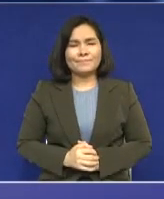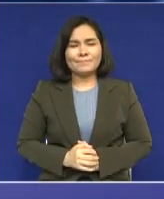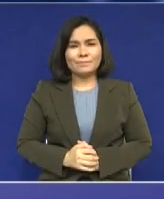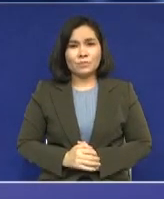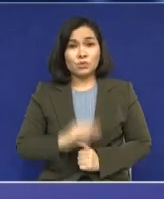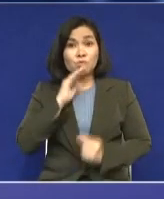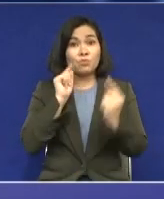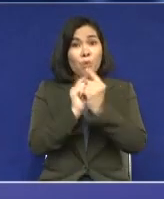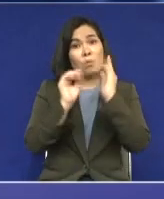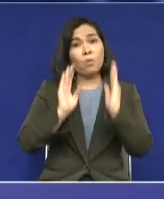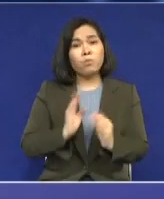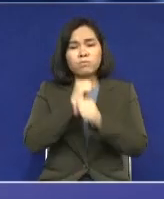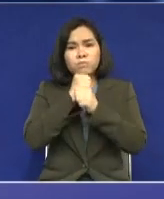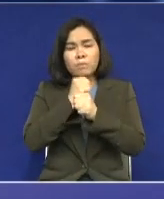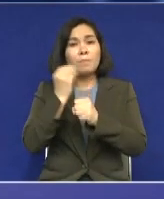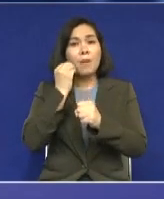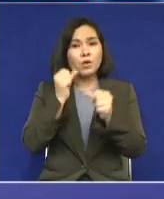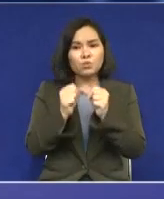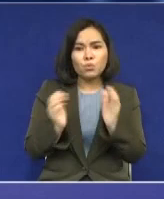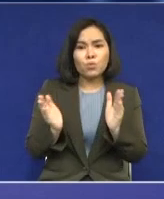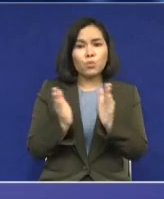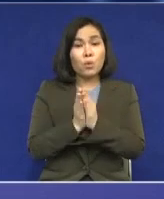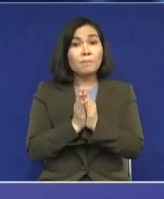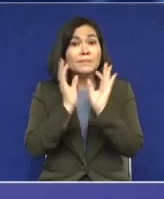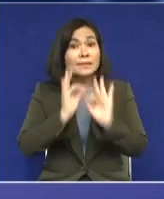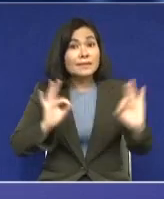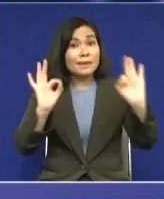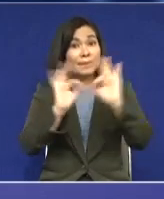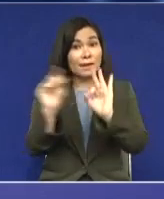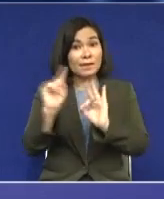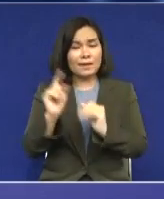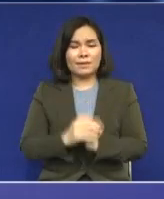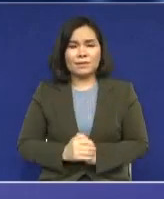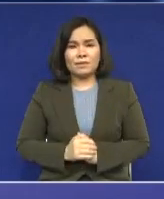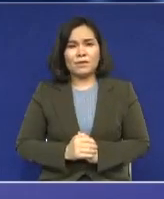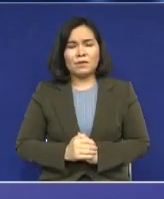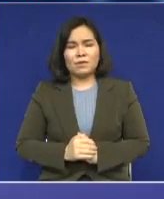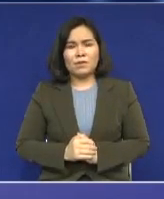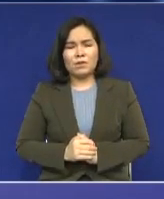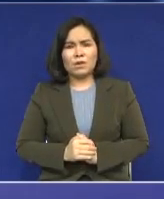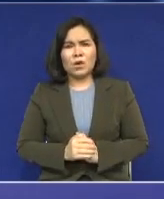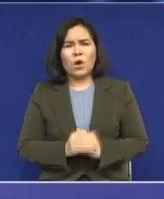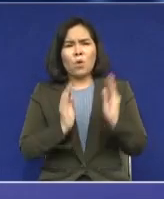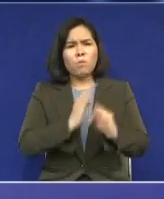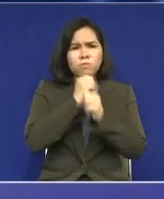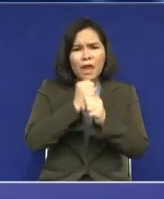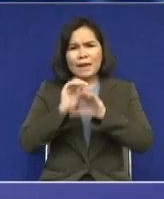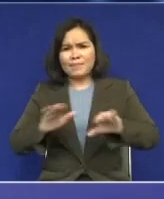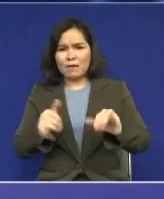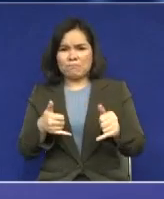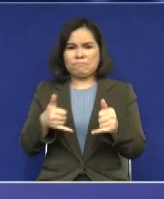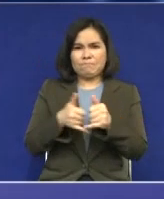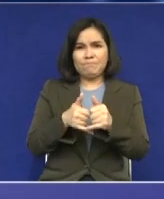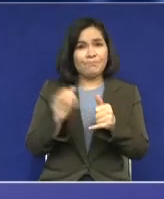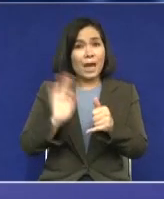งอายุอยู่ที่บ้านค่ะสิ่งสำคัญก็คือไม่ควรให้เด็กเล็กนะคะก็คือลูกหลานของเราอยู่ใกล้ชิดกับผู้สูงอายุค่ะเพราะว่